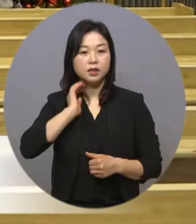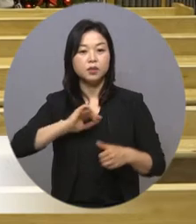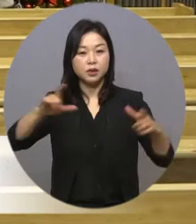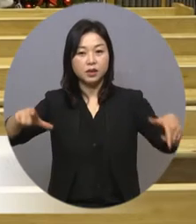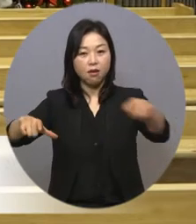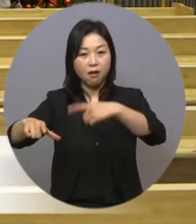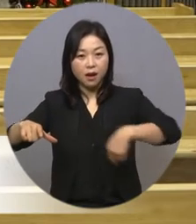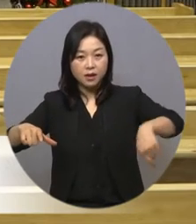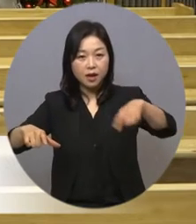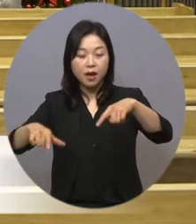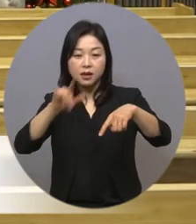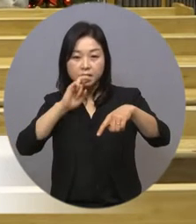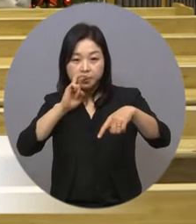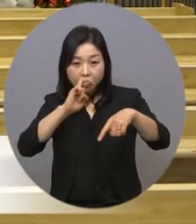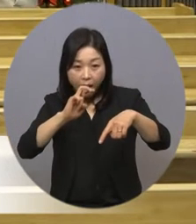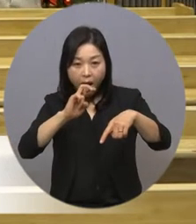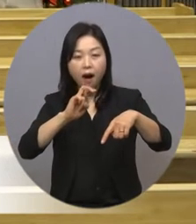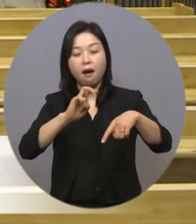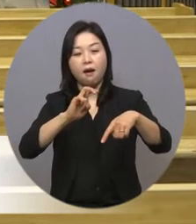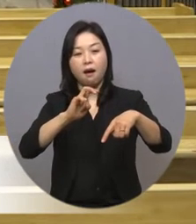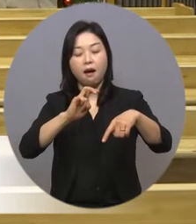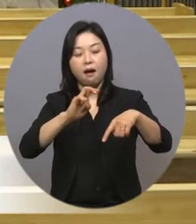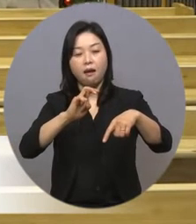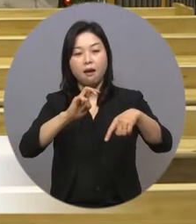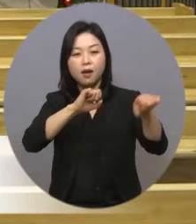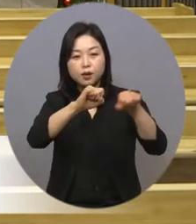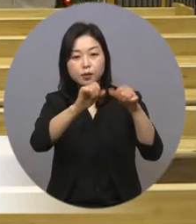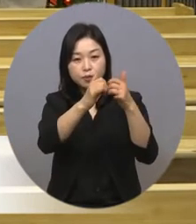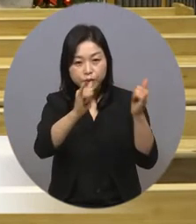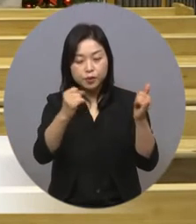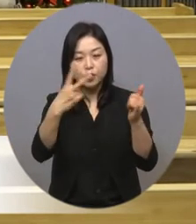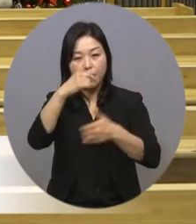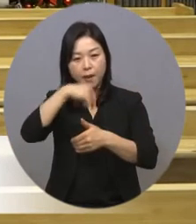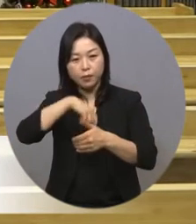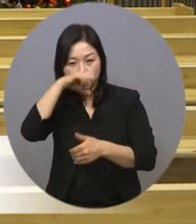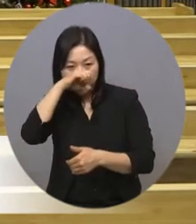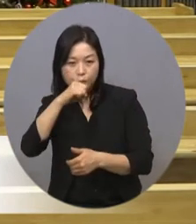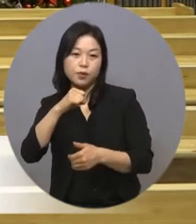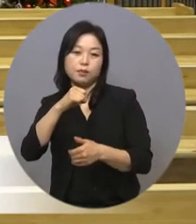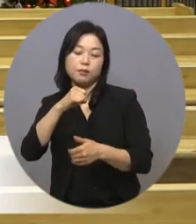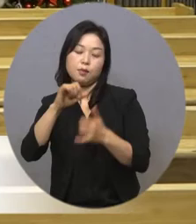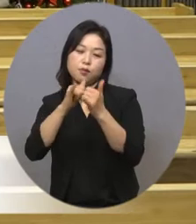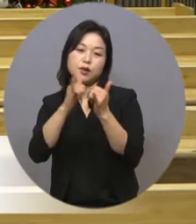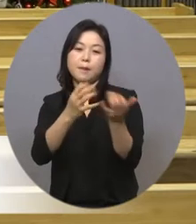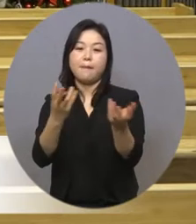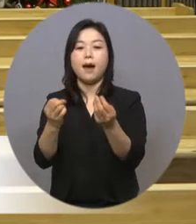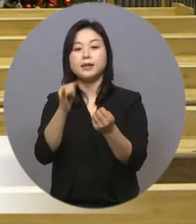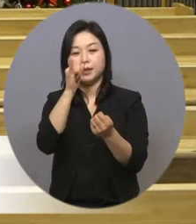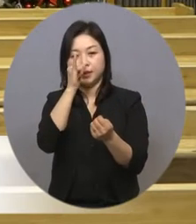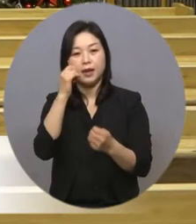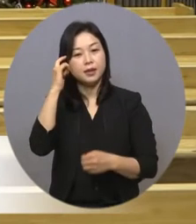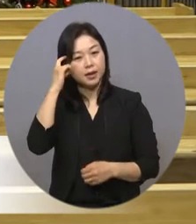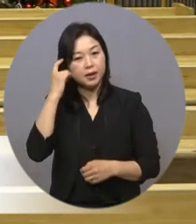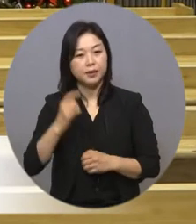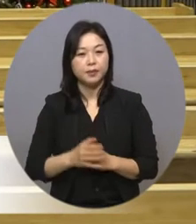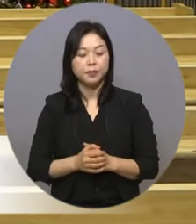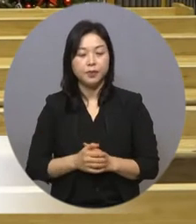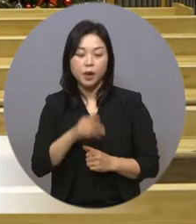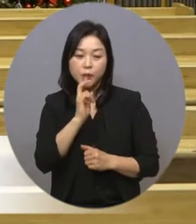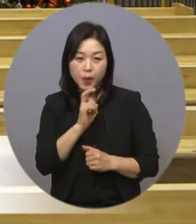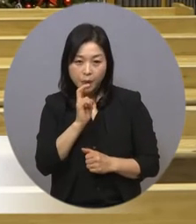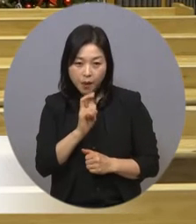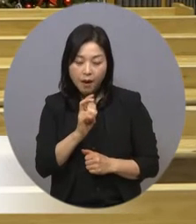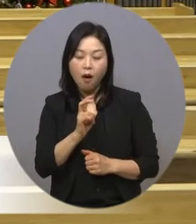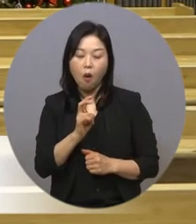이렇게 그 음악하시는 분들 또 이렇게 선한 마음을 가지고 계시는 분들이 이렇게 많구나 이런 생각이 또 들었고요. 노래를 하다